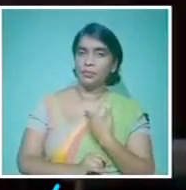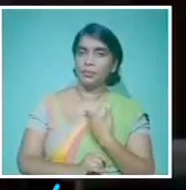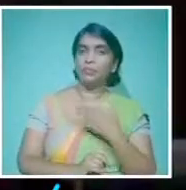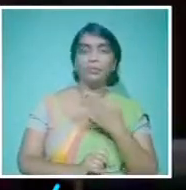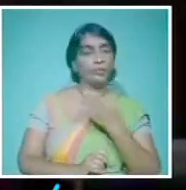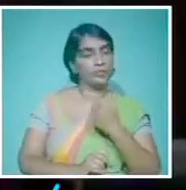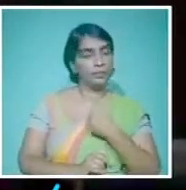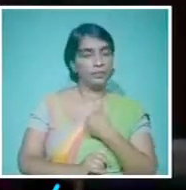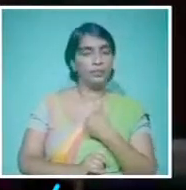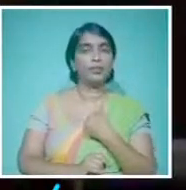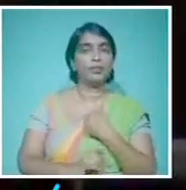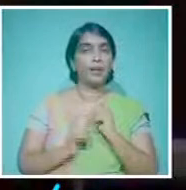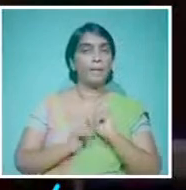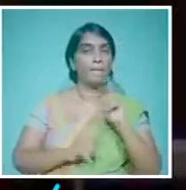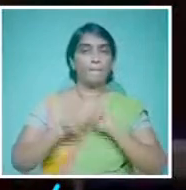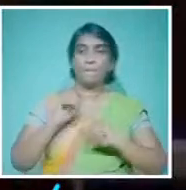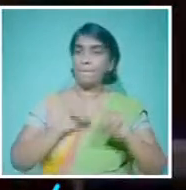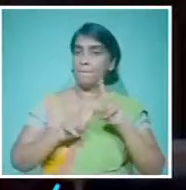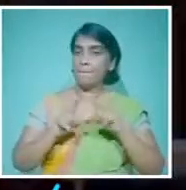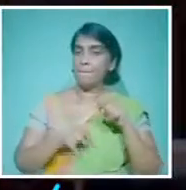Mama parlimen tuwe.